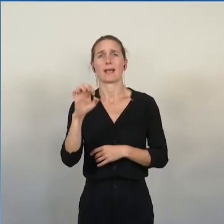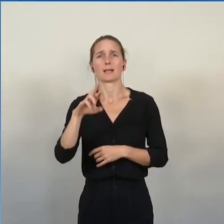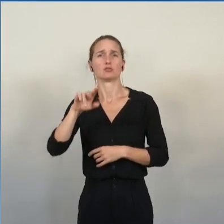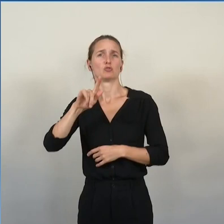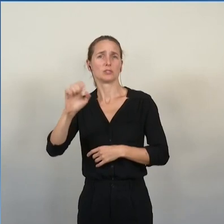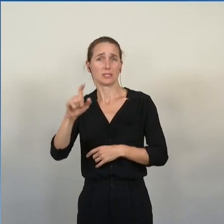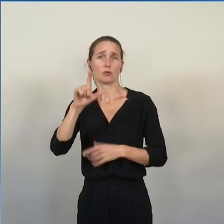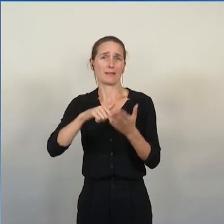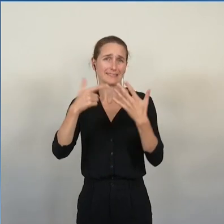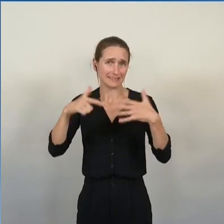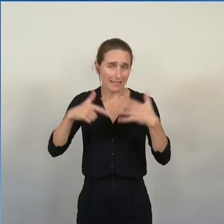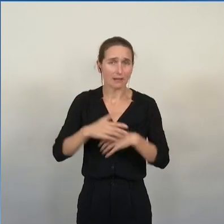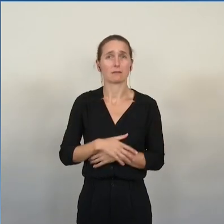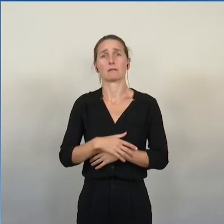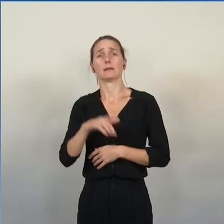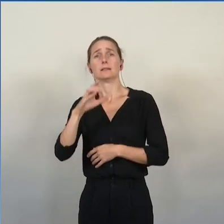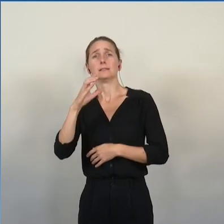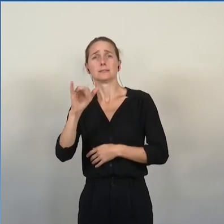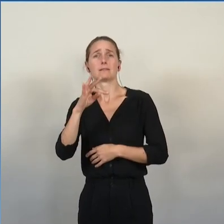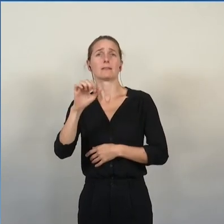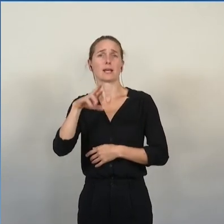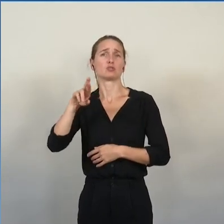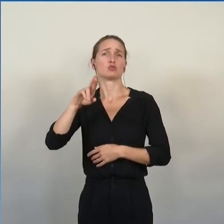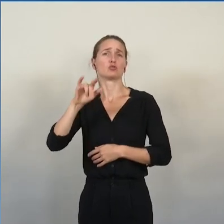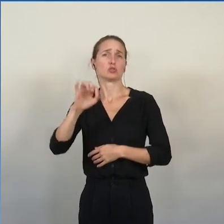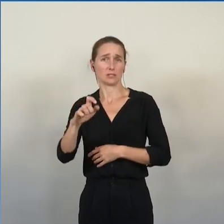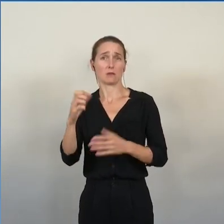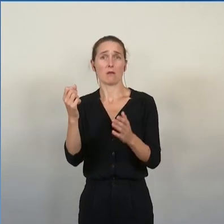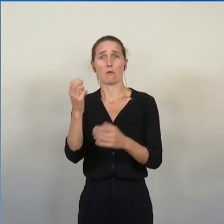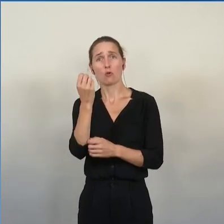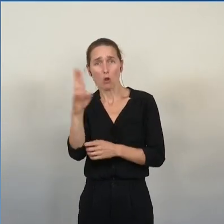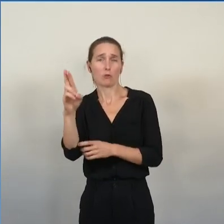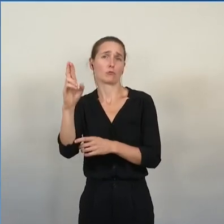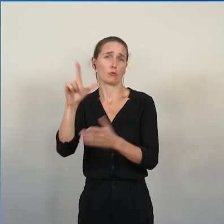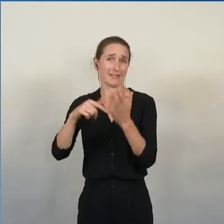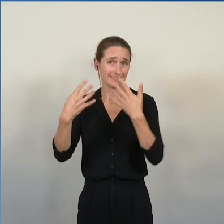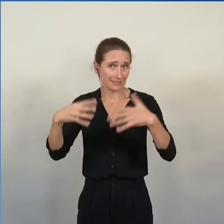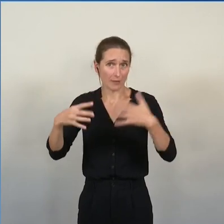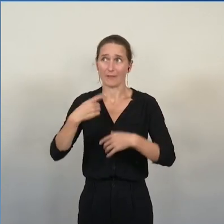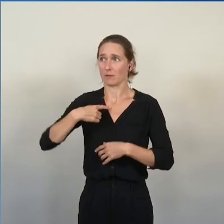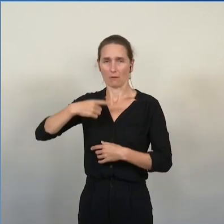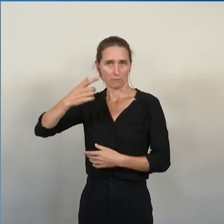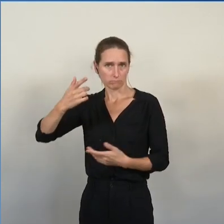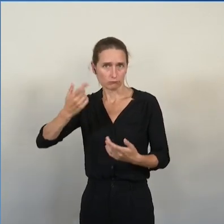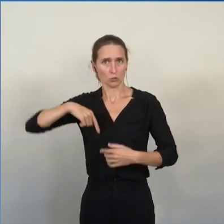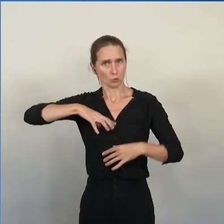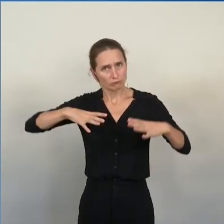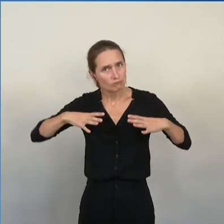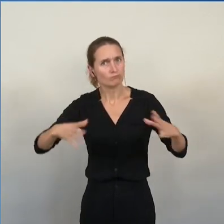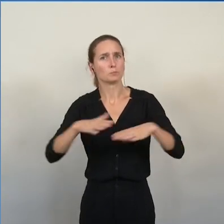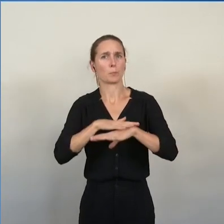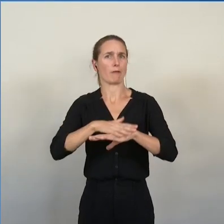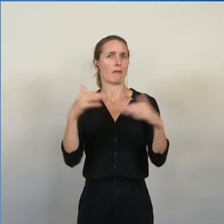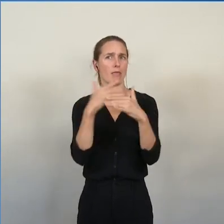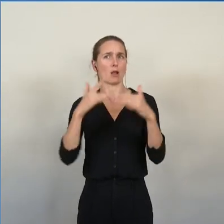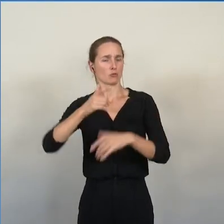gold en 2019 bref une reconnaissance nationale et européenne de la qualité de notre politique énergétique on pourrait